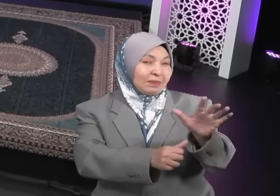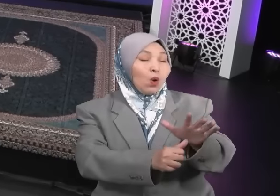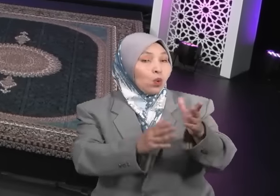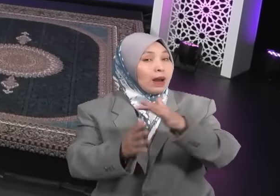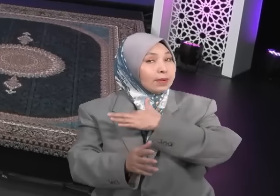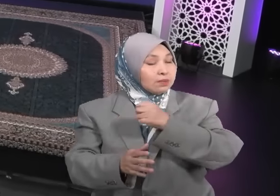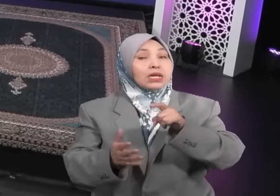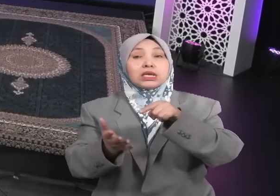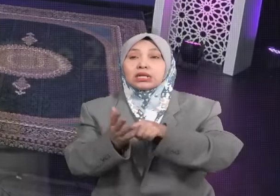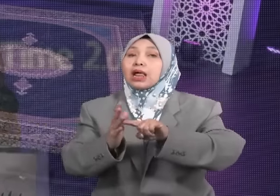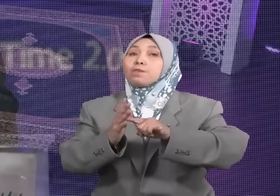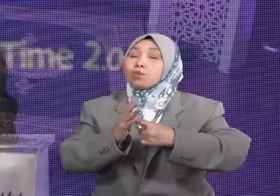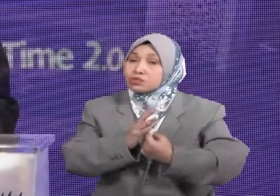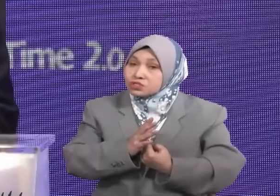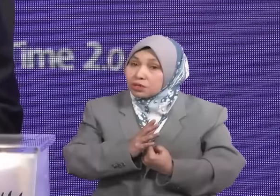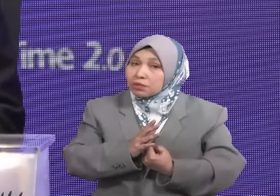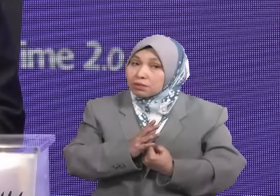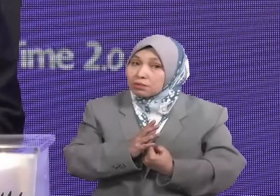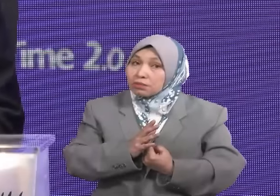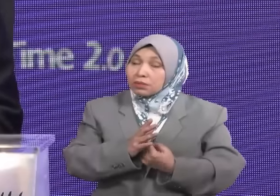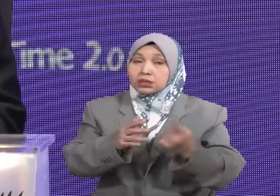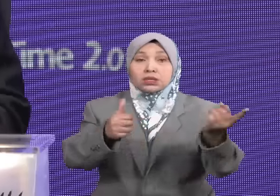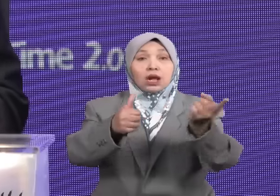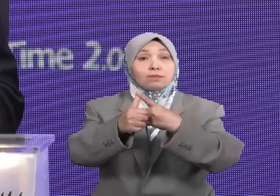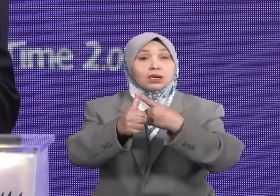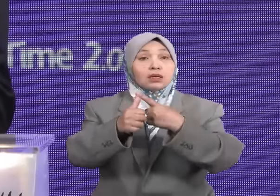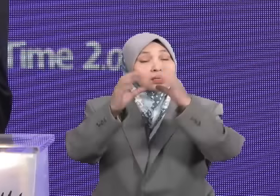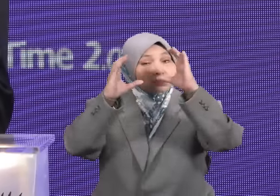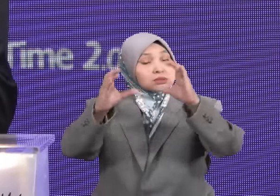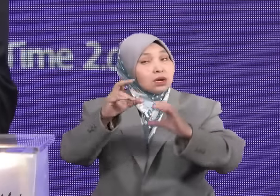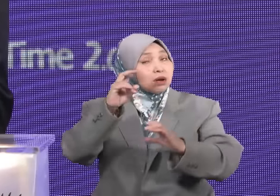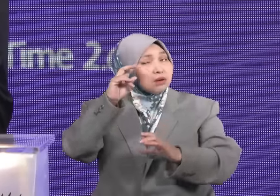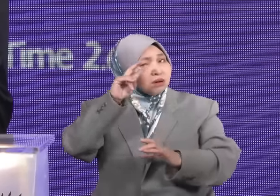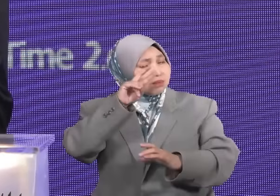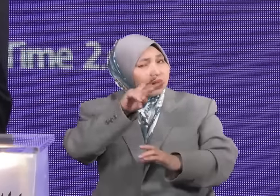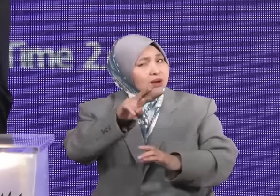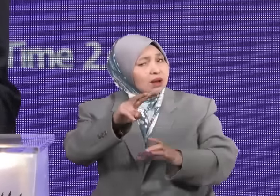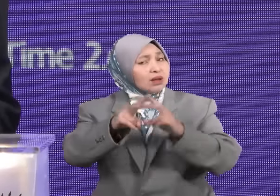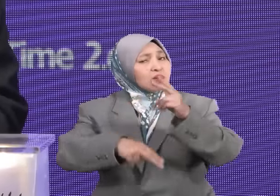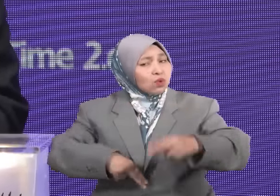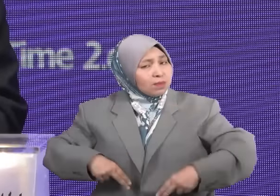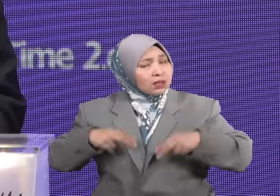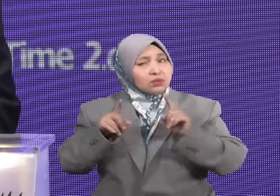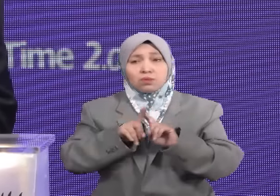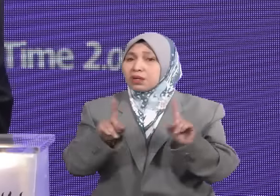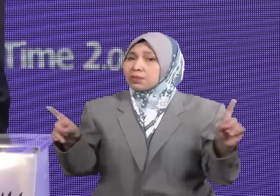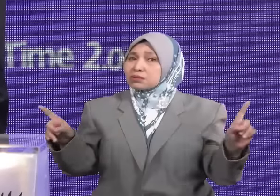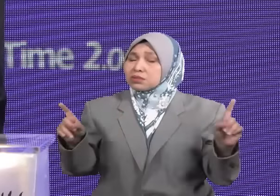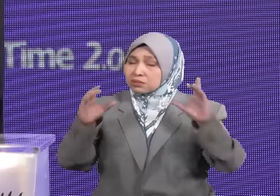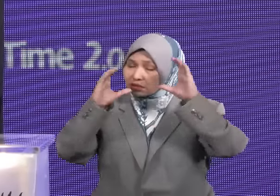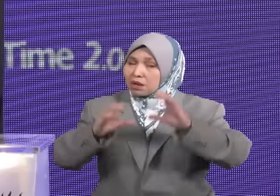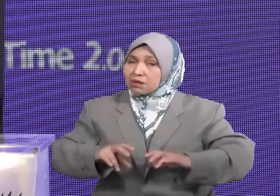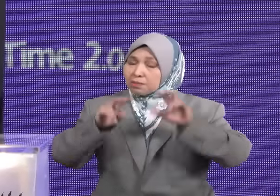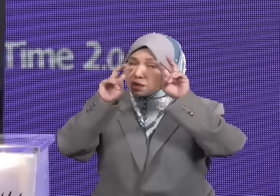beriman. Inilah puncanya Ustaz, ya. Puncanya yang pertama ialah cara pandang kehidupan itu berbeza. Ya. Cara pandang